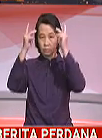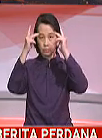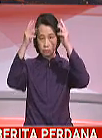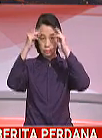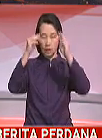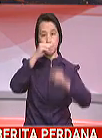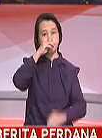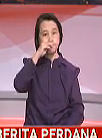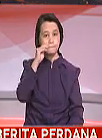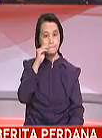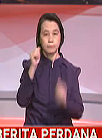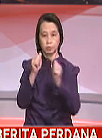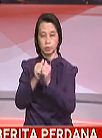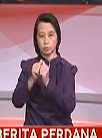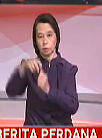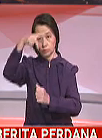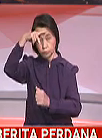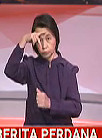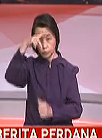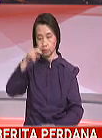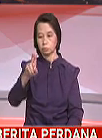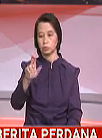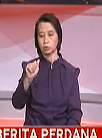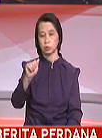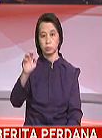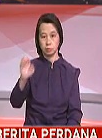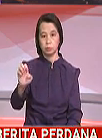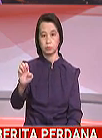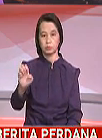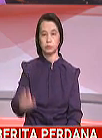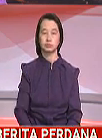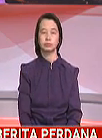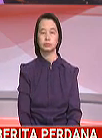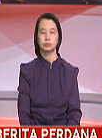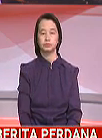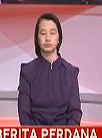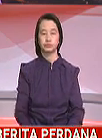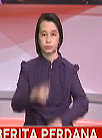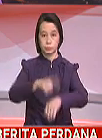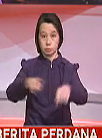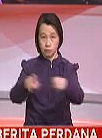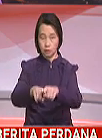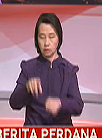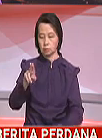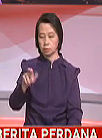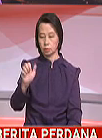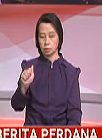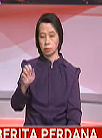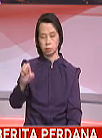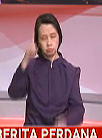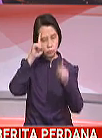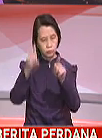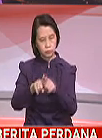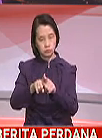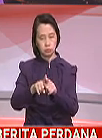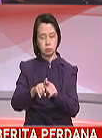Tan Sri Muhyiddin Yassin dengan Putera Mahkota Abu Dhabi Sheikh Mohammed Zayed Al Nahyan. Pada masa sama, UAE bersetuju membantu